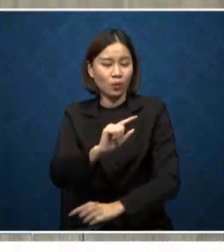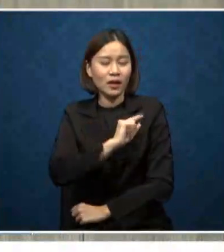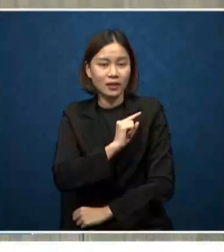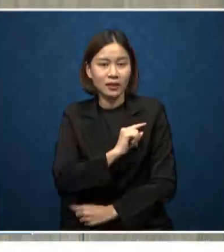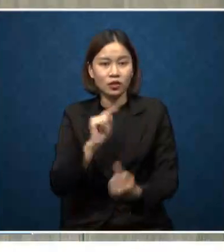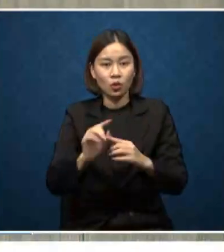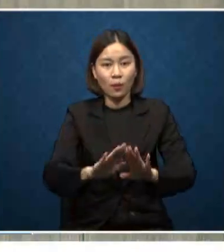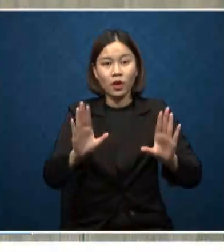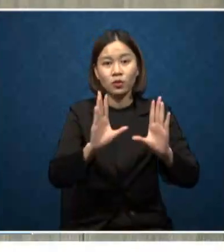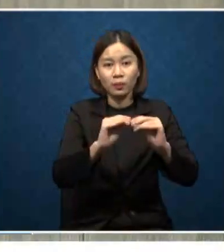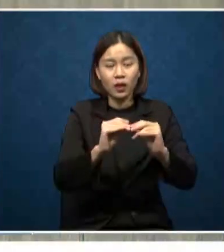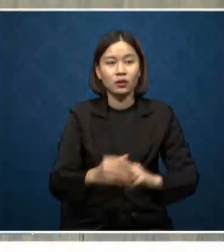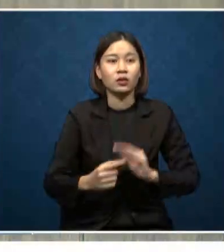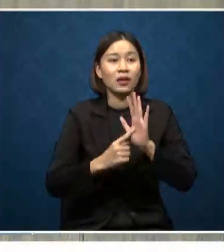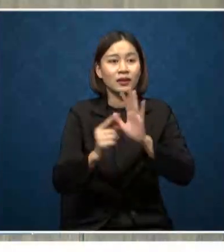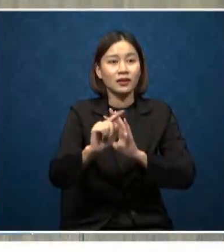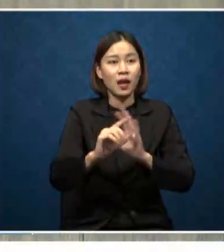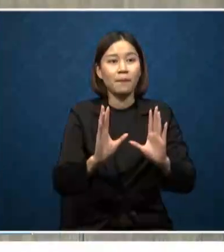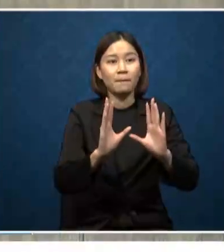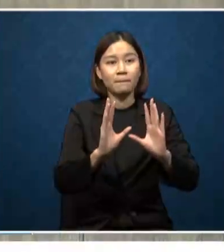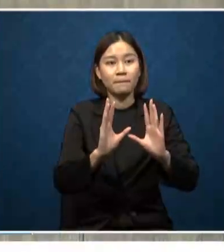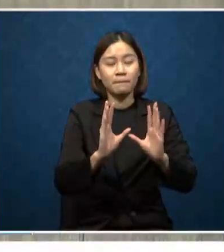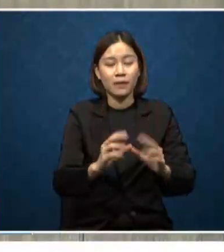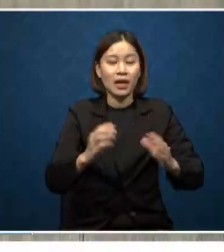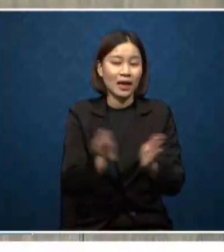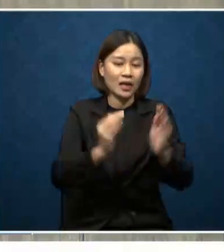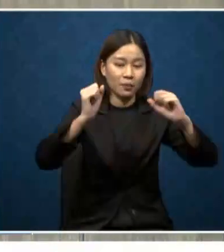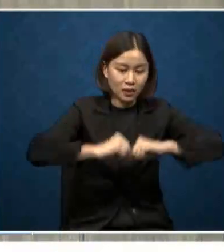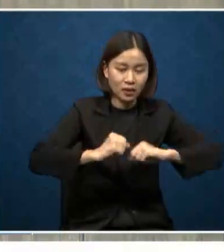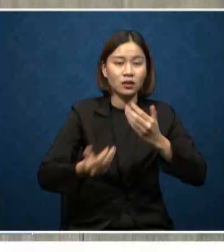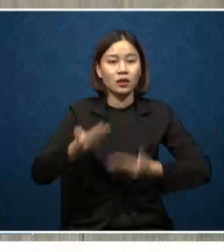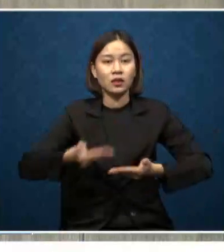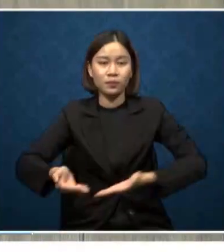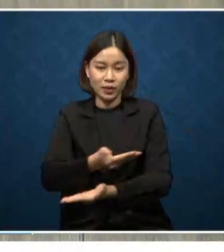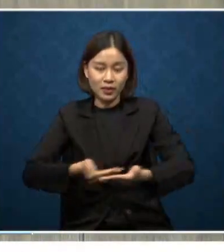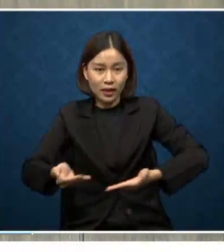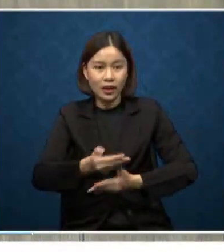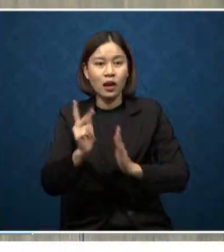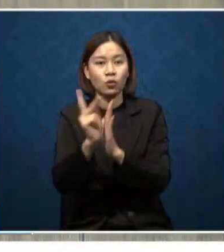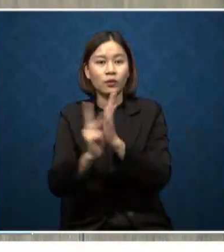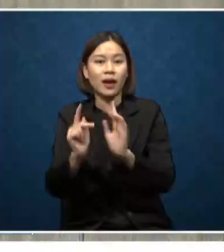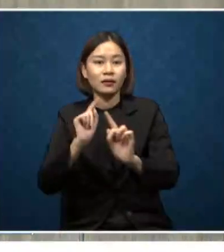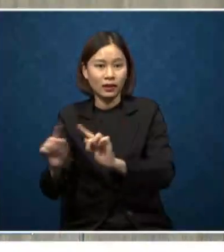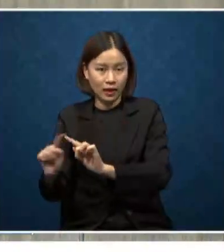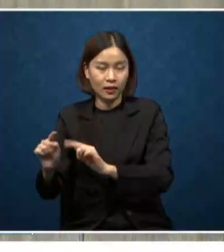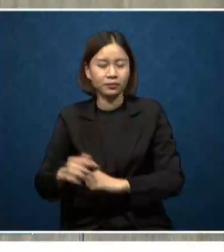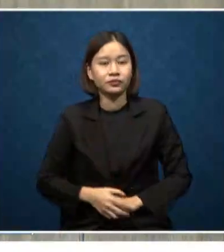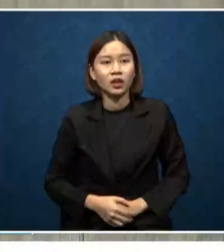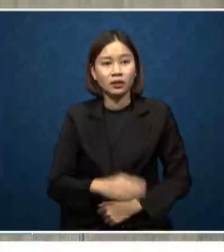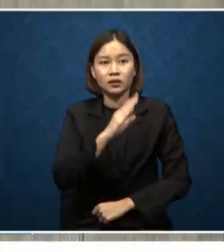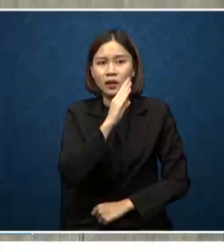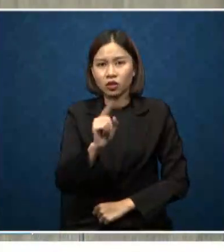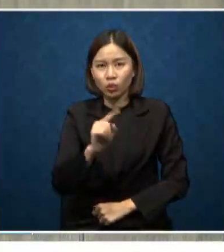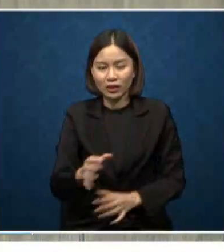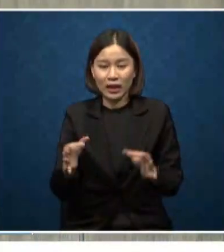สมัยประชชุมไม่ว่าจะเป็นการลงมติหรือการพิจารณาบทบัญญัติแห่งกฎหมายใดๆยิ่งถ้าตรวจ